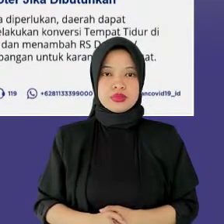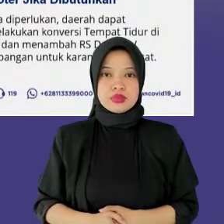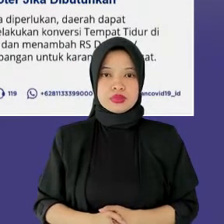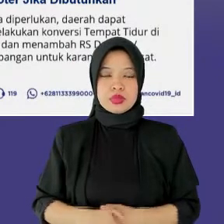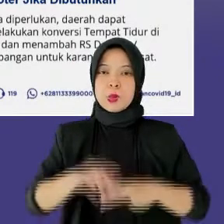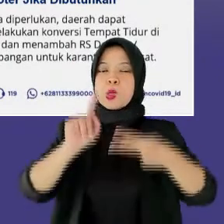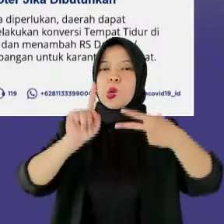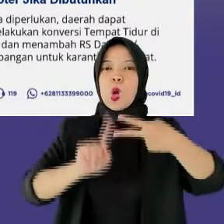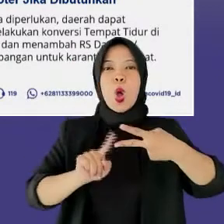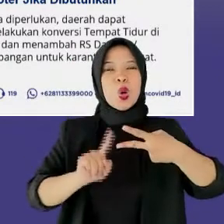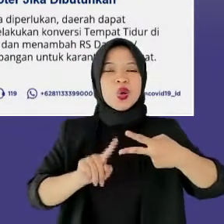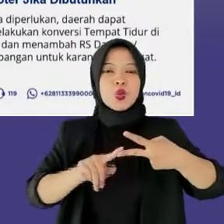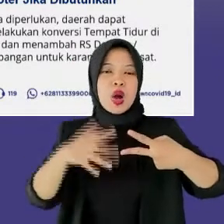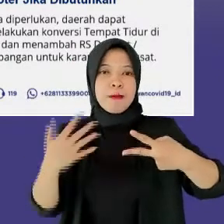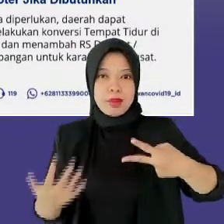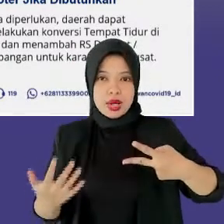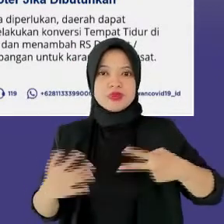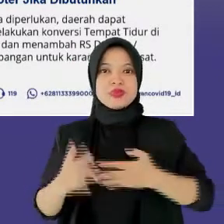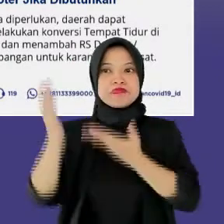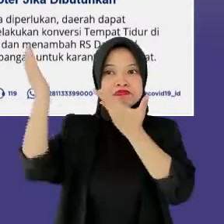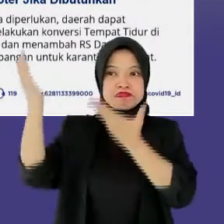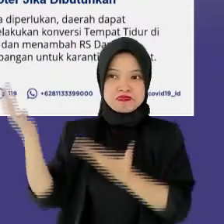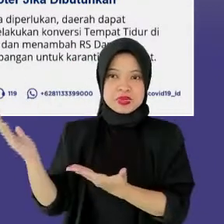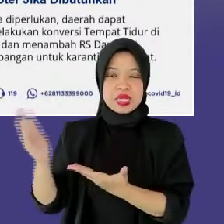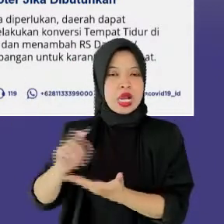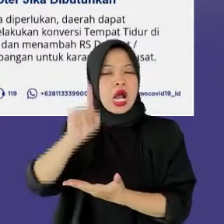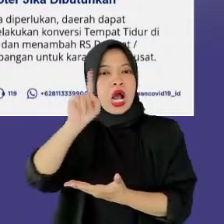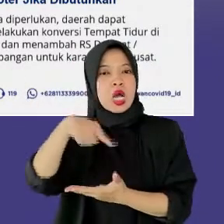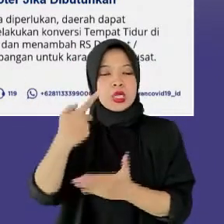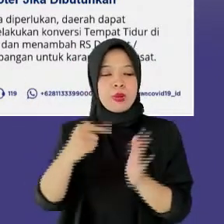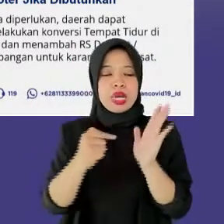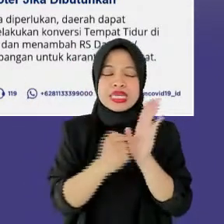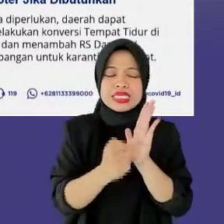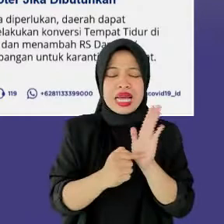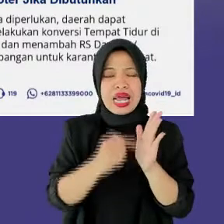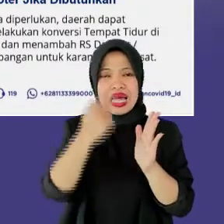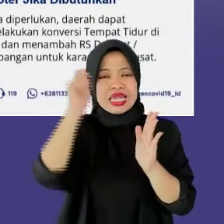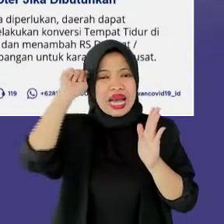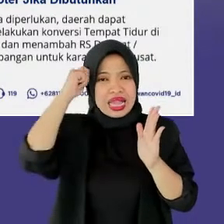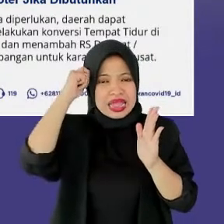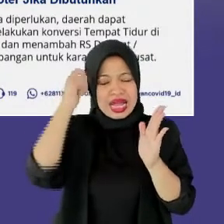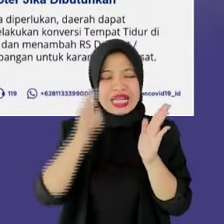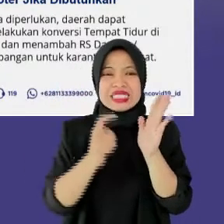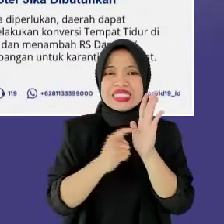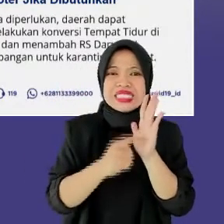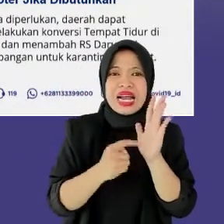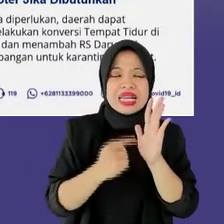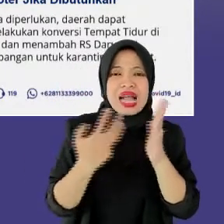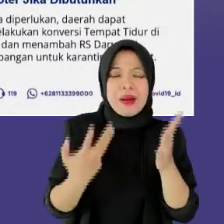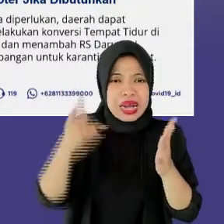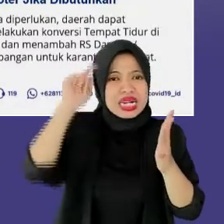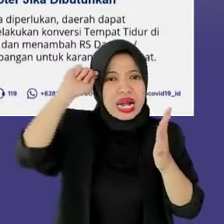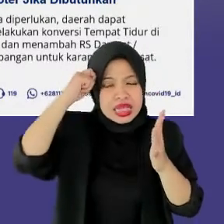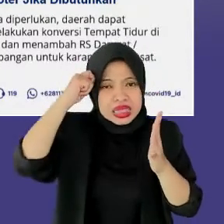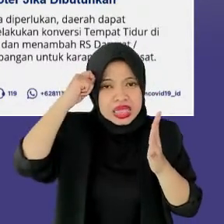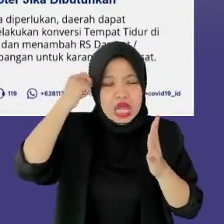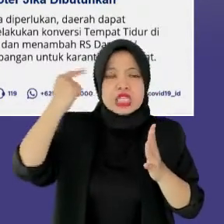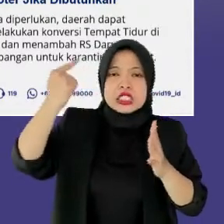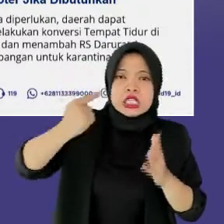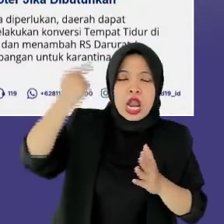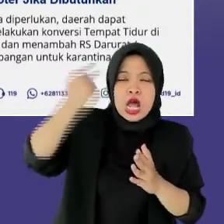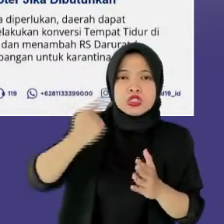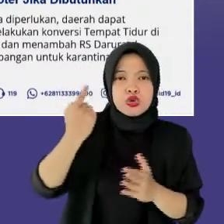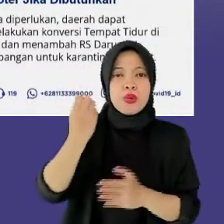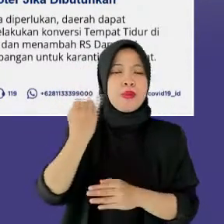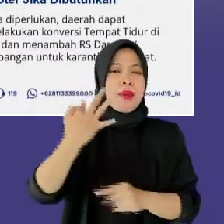Kemudian yang kedua, kalau kita lihat juga, kita harus nantiasa perhatikan gejala. Ini kita ingetin terus ya, Dokter Lola, setiap hari